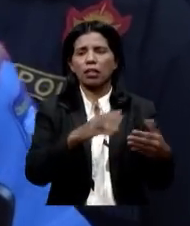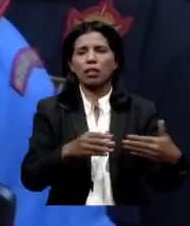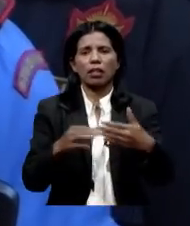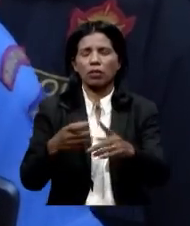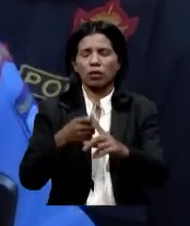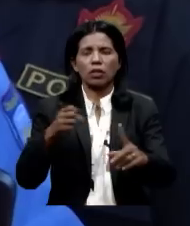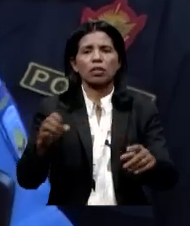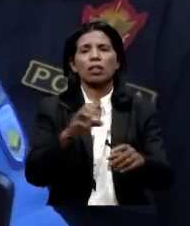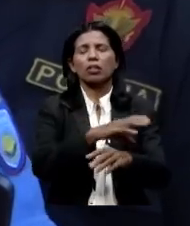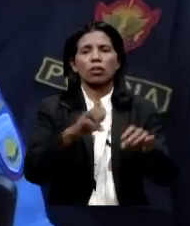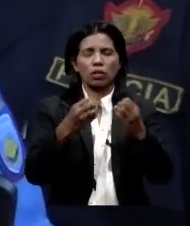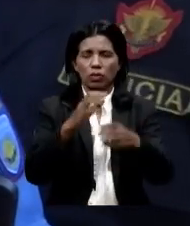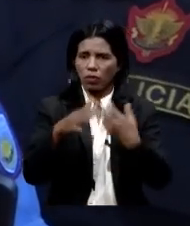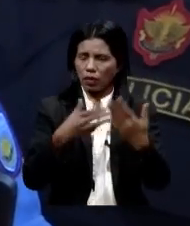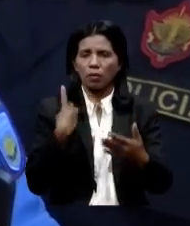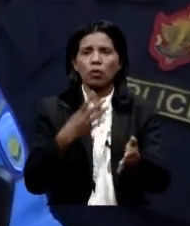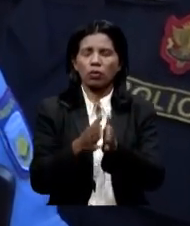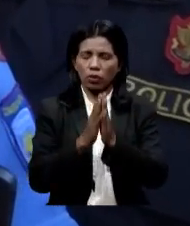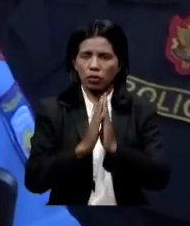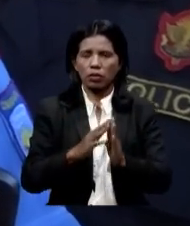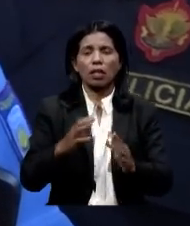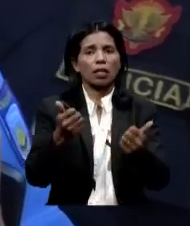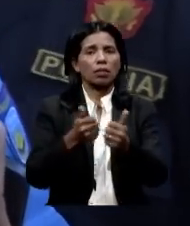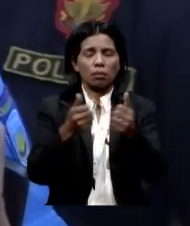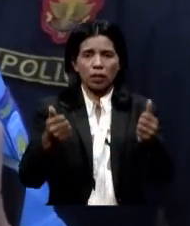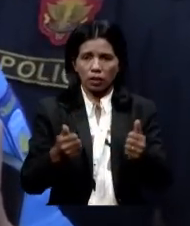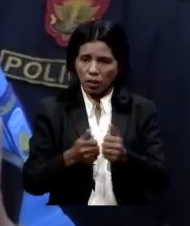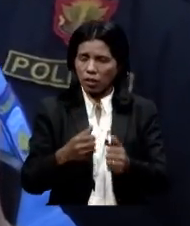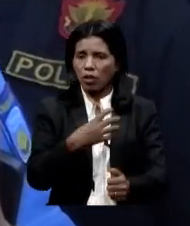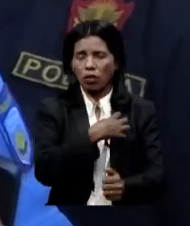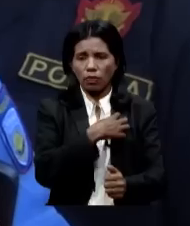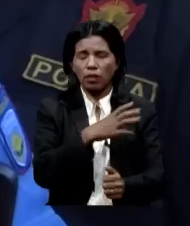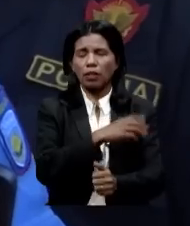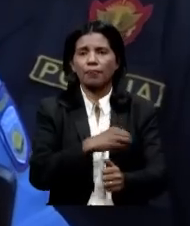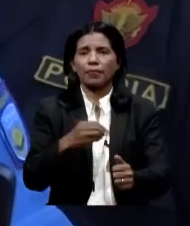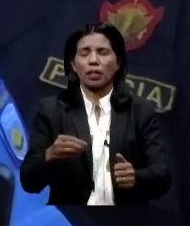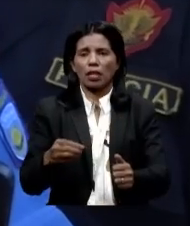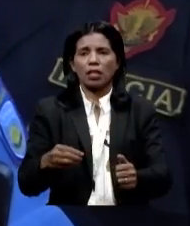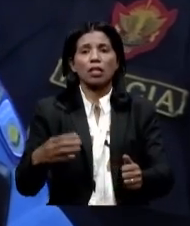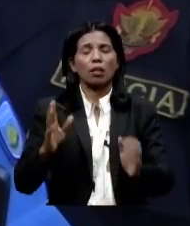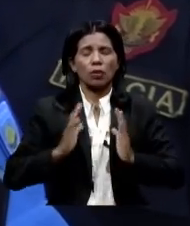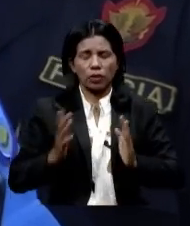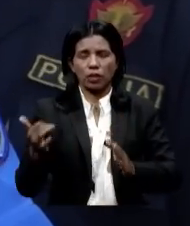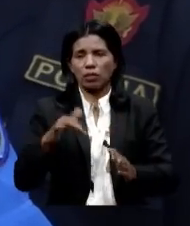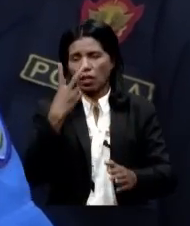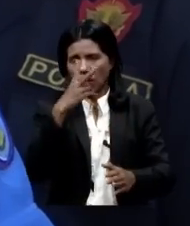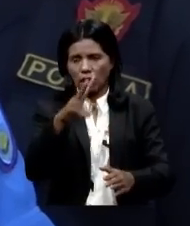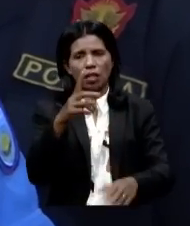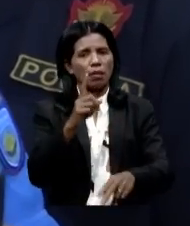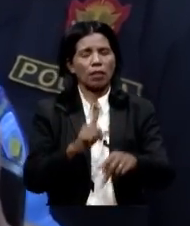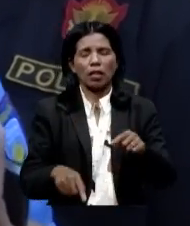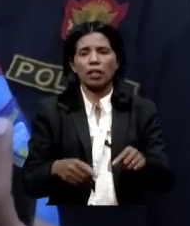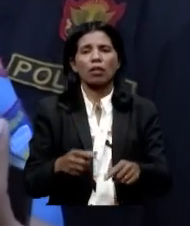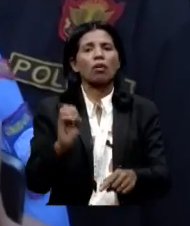maka kami usu para ba hoto tu ba arti marsesi ni bo tiro hoto imi hoto amrik metin para to hari sanser ne level fasilima para ne